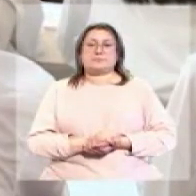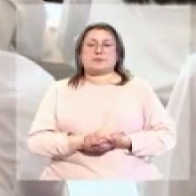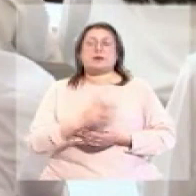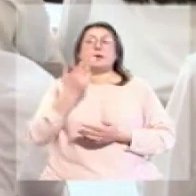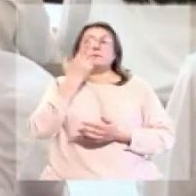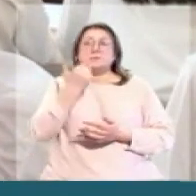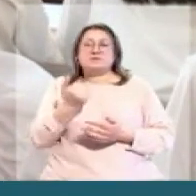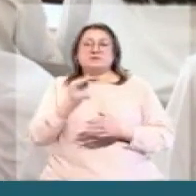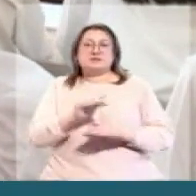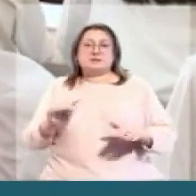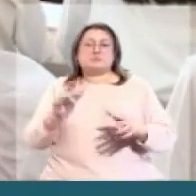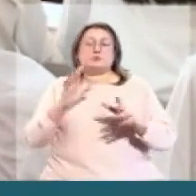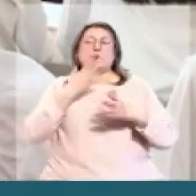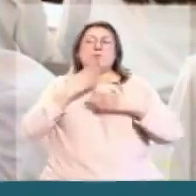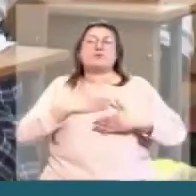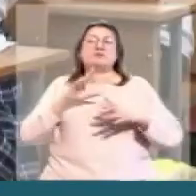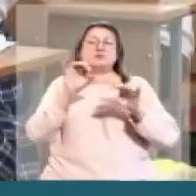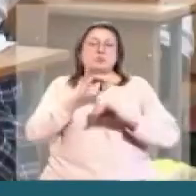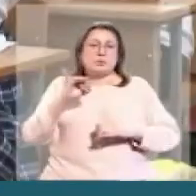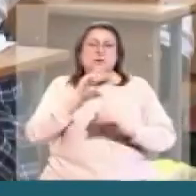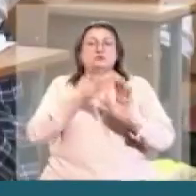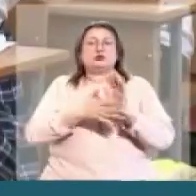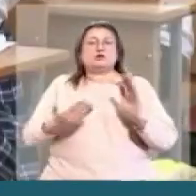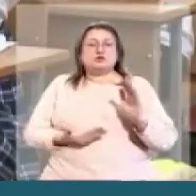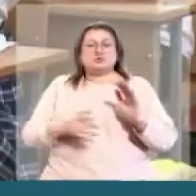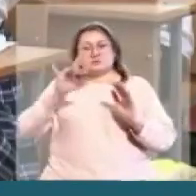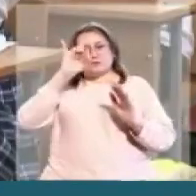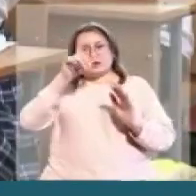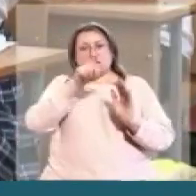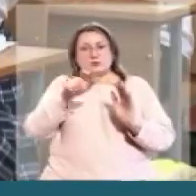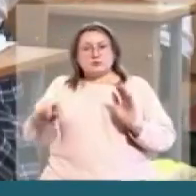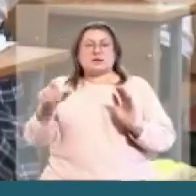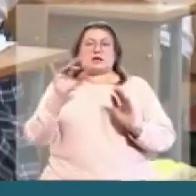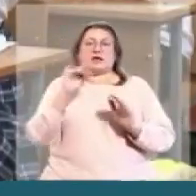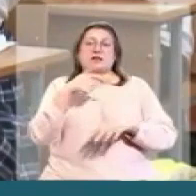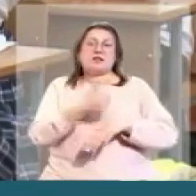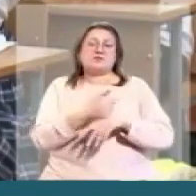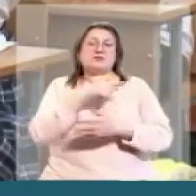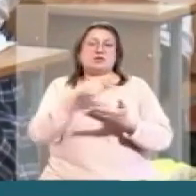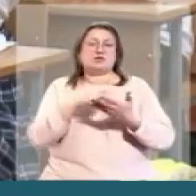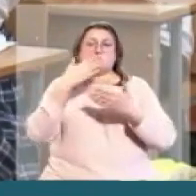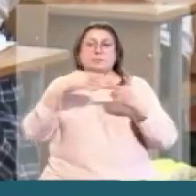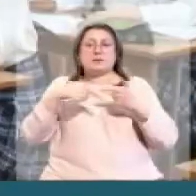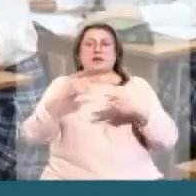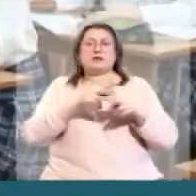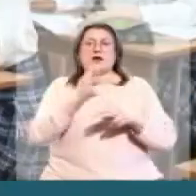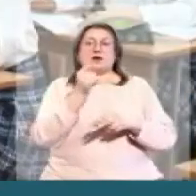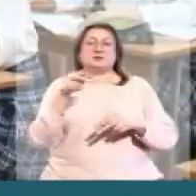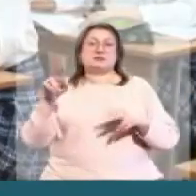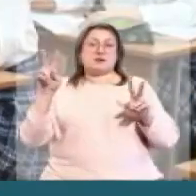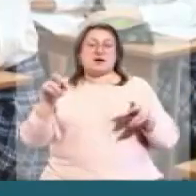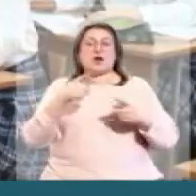Привить подрастающему поколению любовь к истории, изучению жизни выдающихся личностей – одна из основных задач предстоящей акции. Как